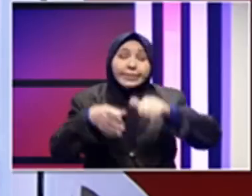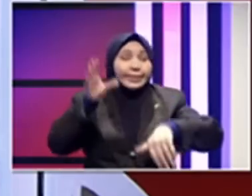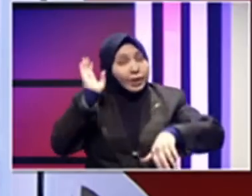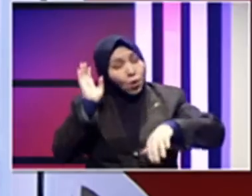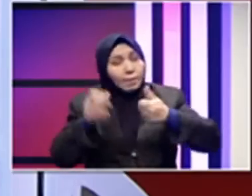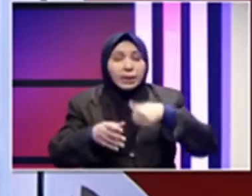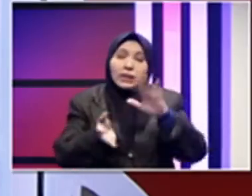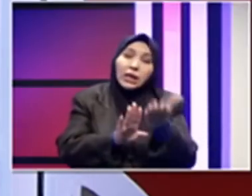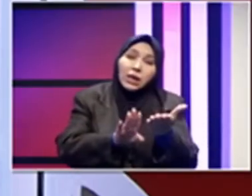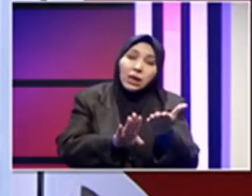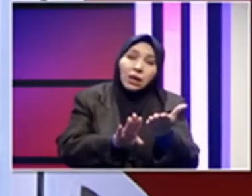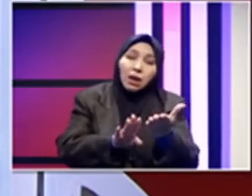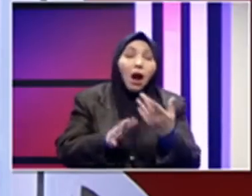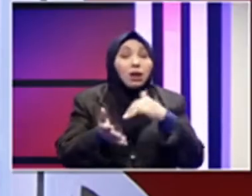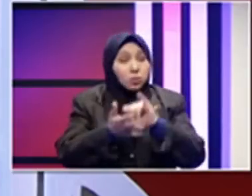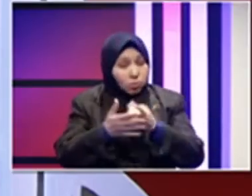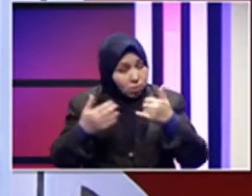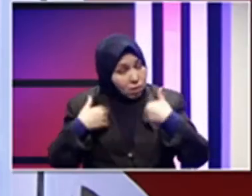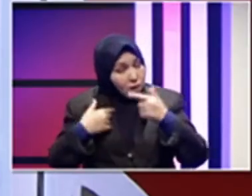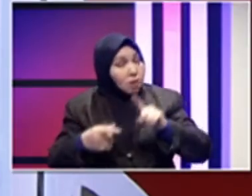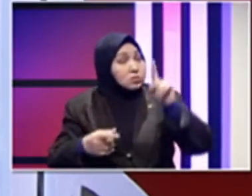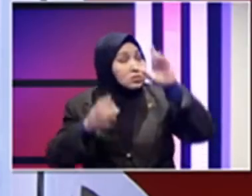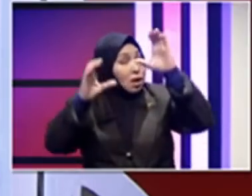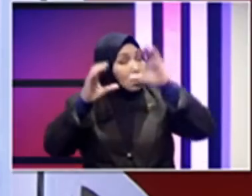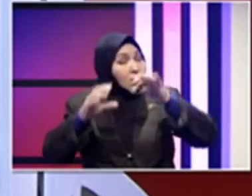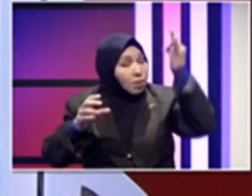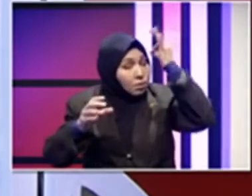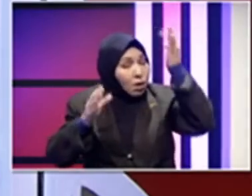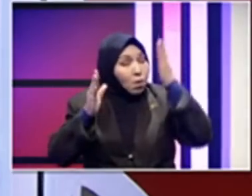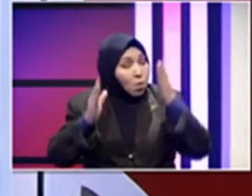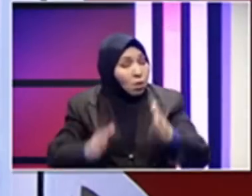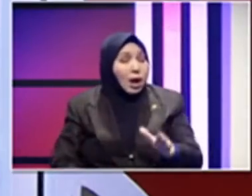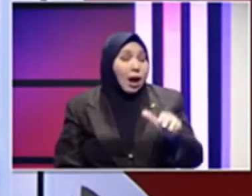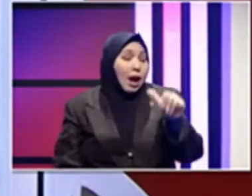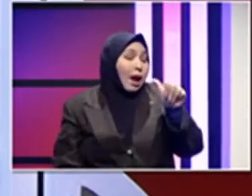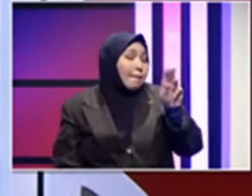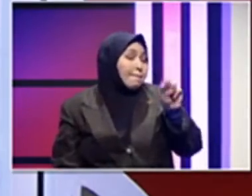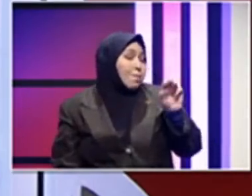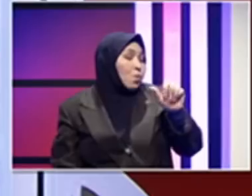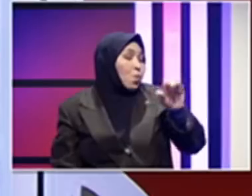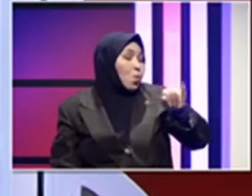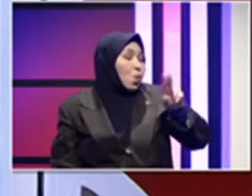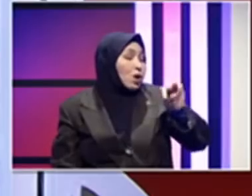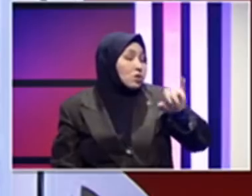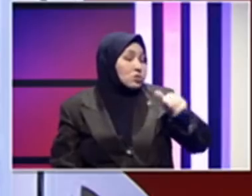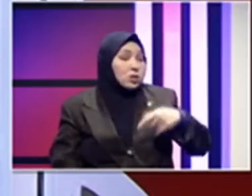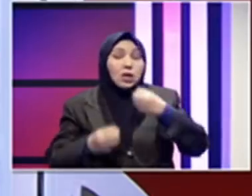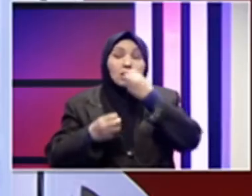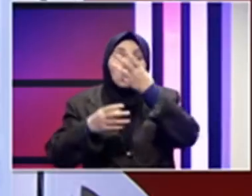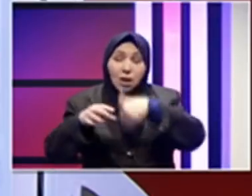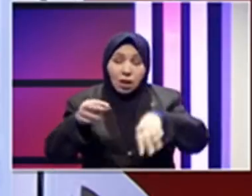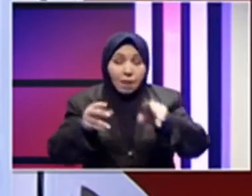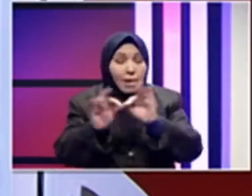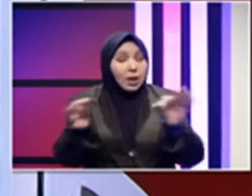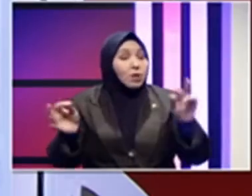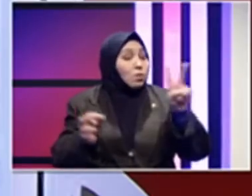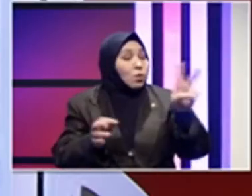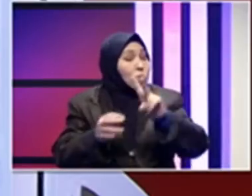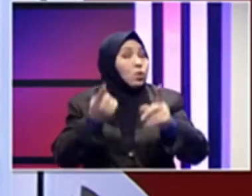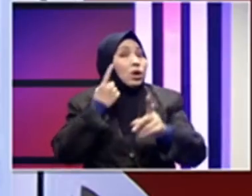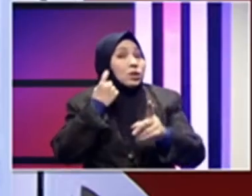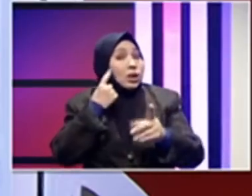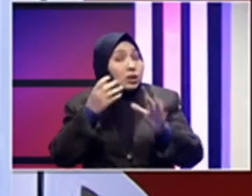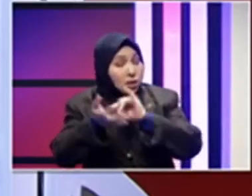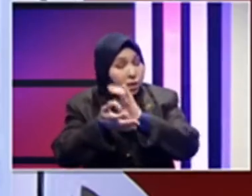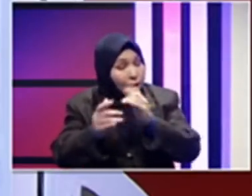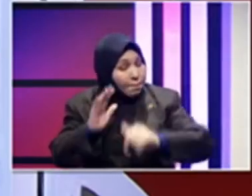mati. Kan? Itu adalah cara berfikir orang-orang ambuat yang dinyatakan pada ayat 22 sebentar tadi. Dan lebih